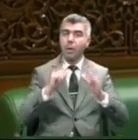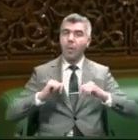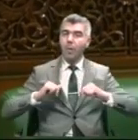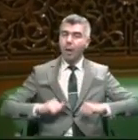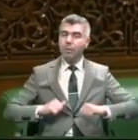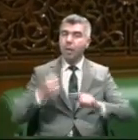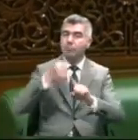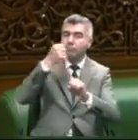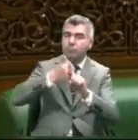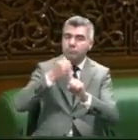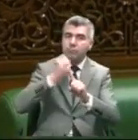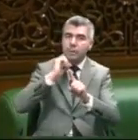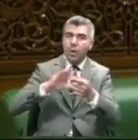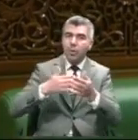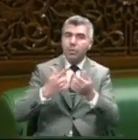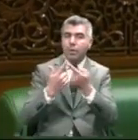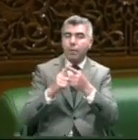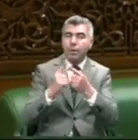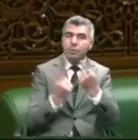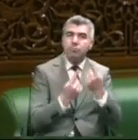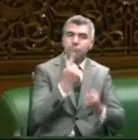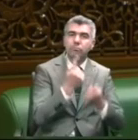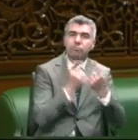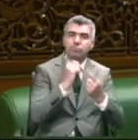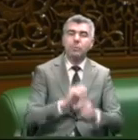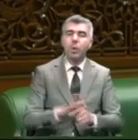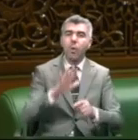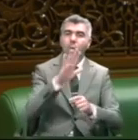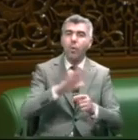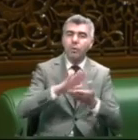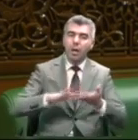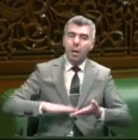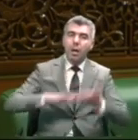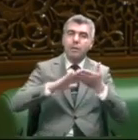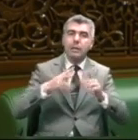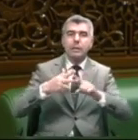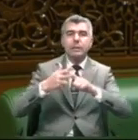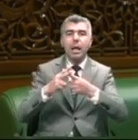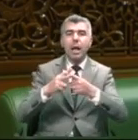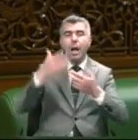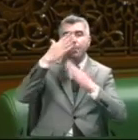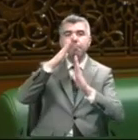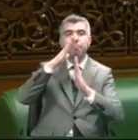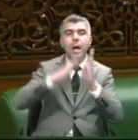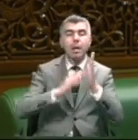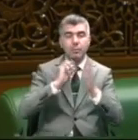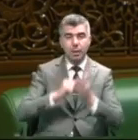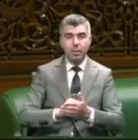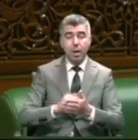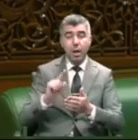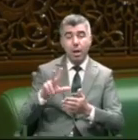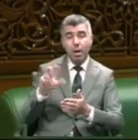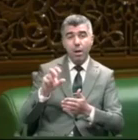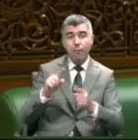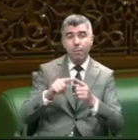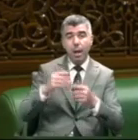على مجهوداتكم الجباره التي تقومون بها للنهوض بالقطاع الصناعي الوطني حيث عرفت بلادنا في الاونه الاخيره